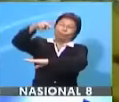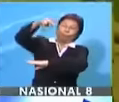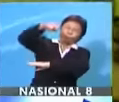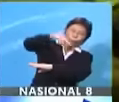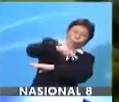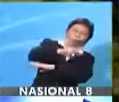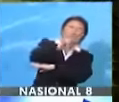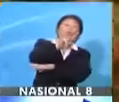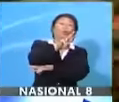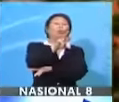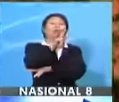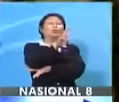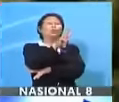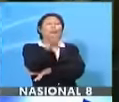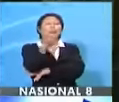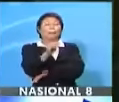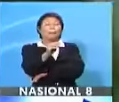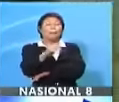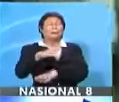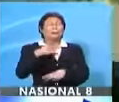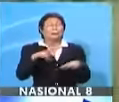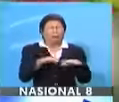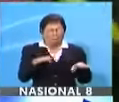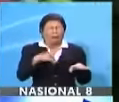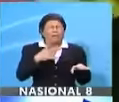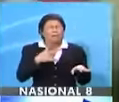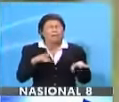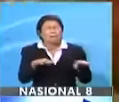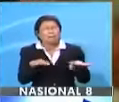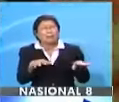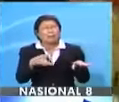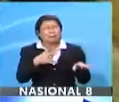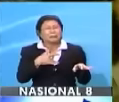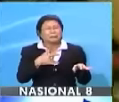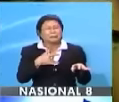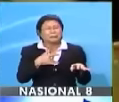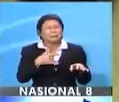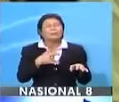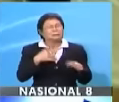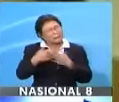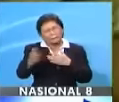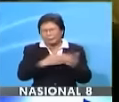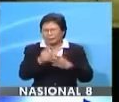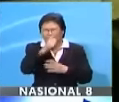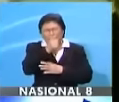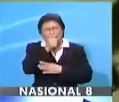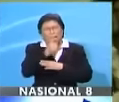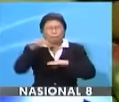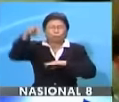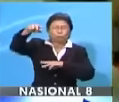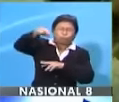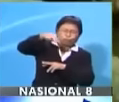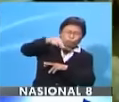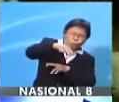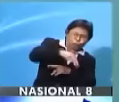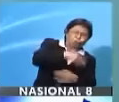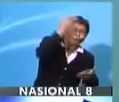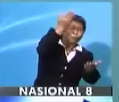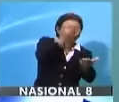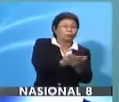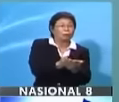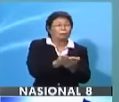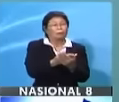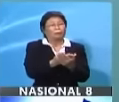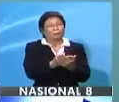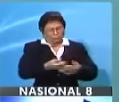2 kilometer pertama terasa gegaran masih ada lagi. Tapi still turun juga sampailah ke tepi pohon. So perjalanan